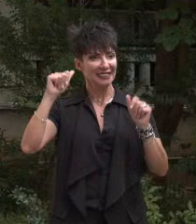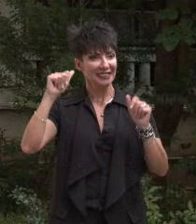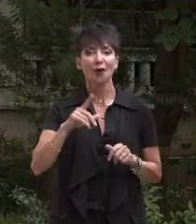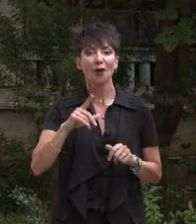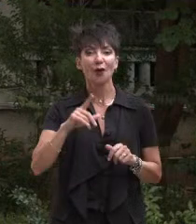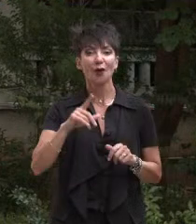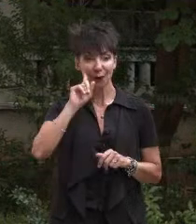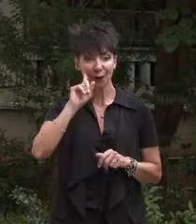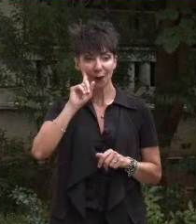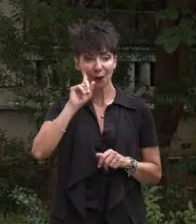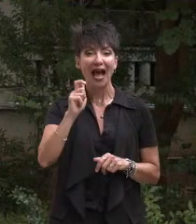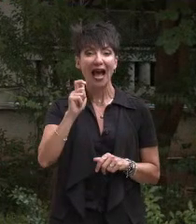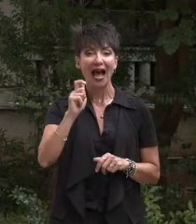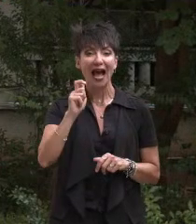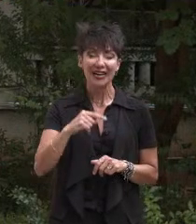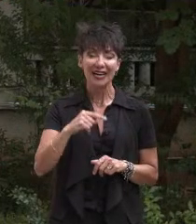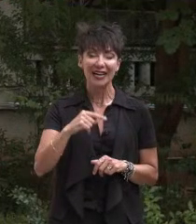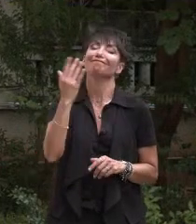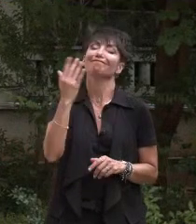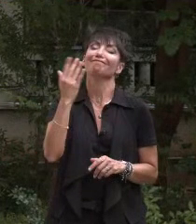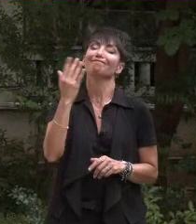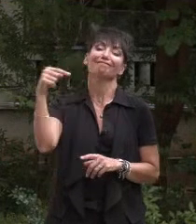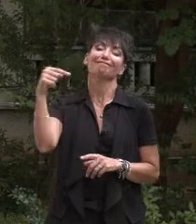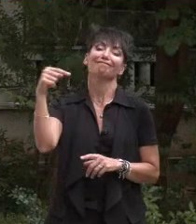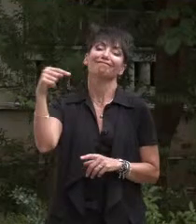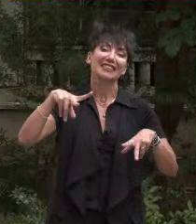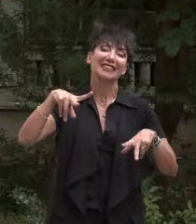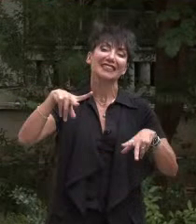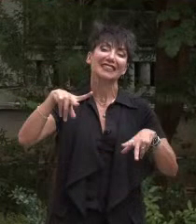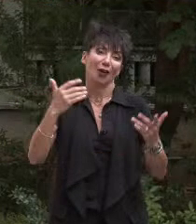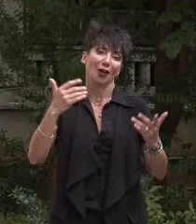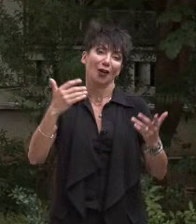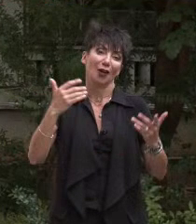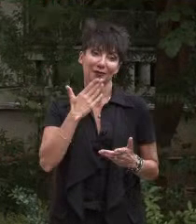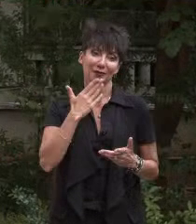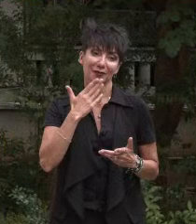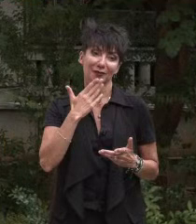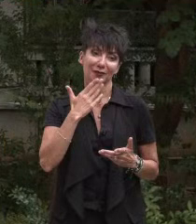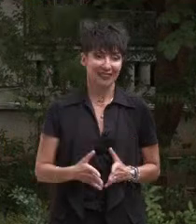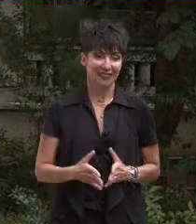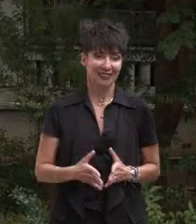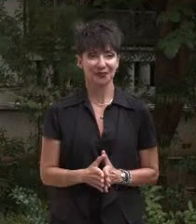Κατερίνα. Δυστυχώς, λόγω συνθήκων πανδημίας, δεν υπάρχει φυσική παρουσία των μαθητών στην εκδήλωση.